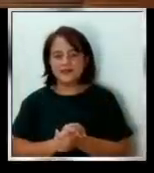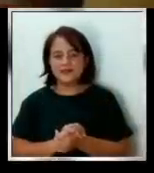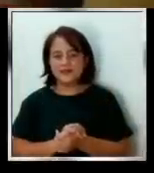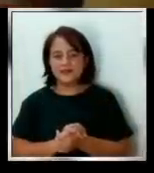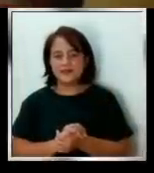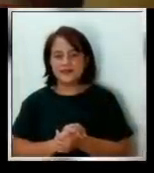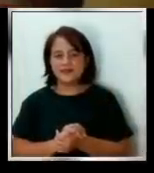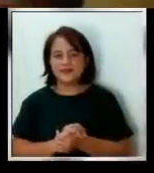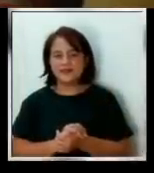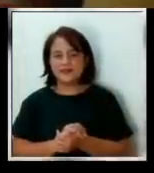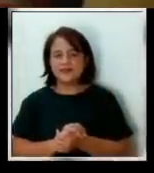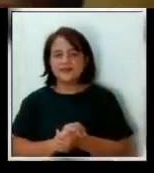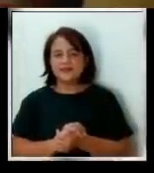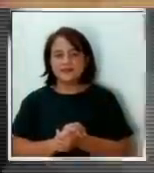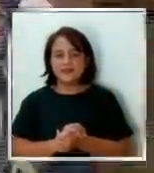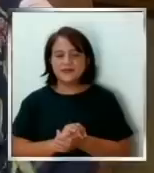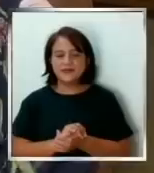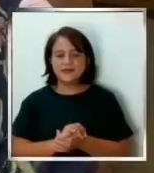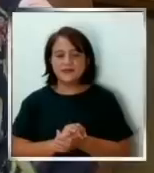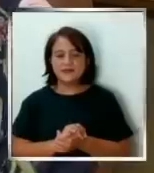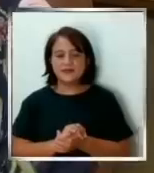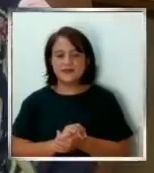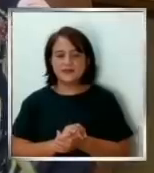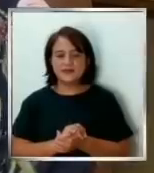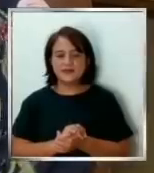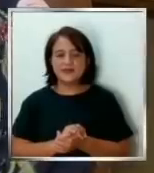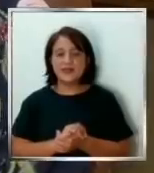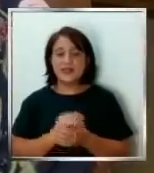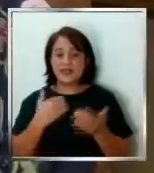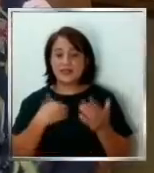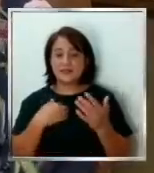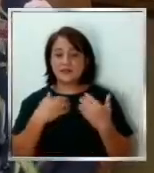ba? Puro ka kasi picture. At yan po ang aking